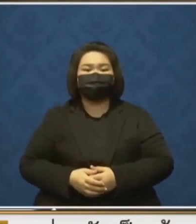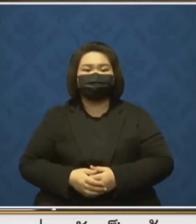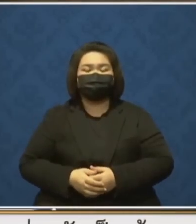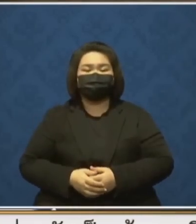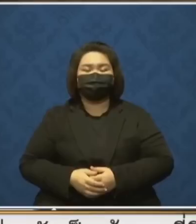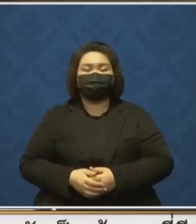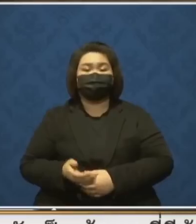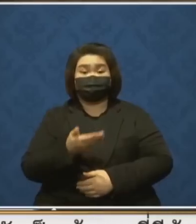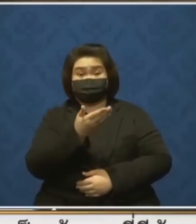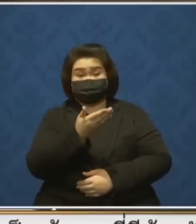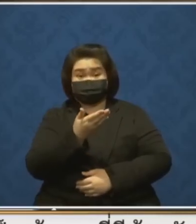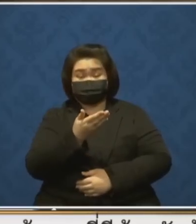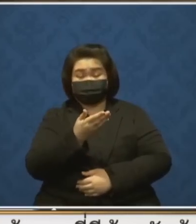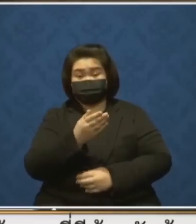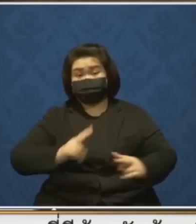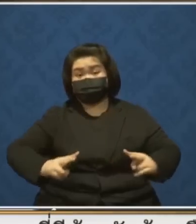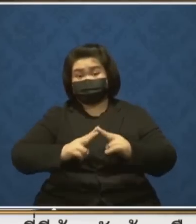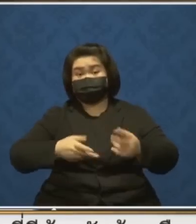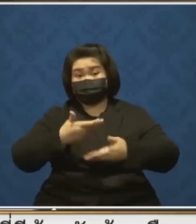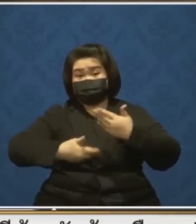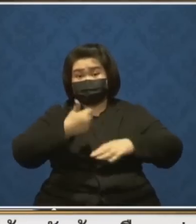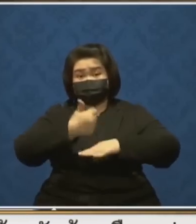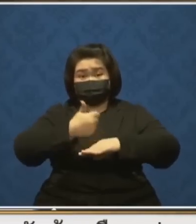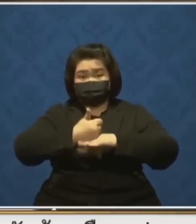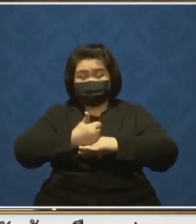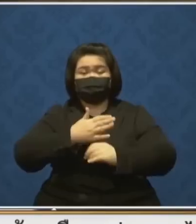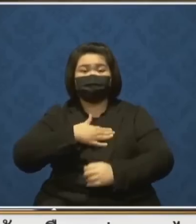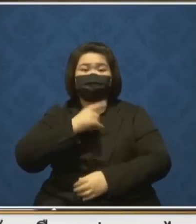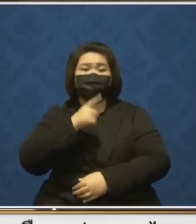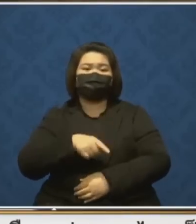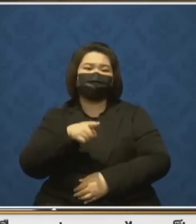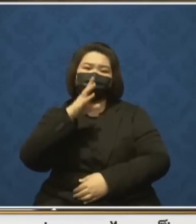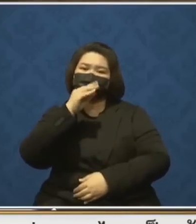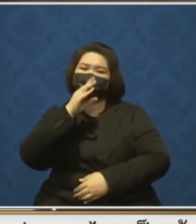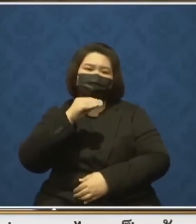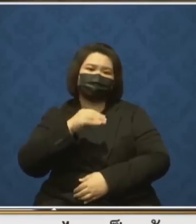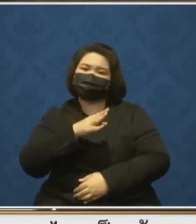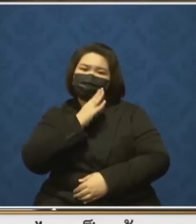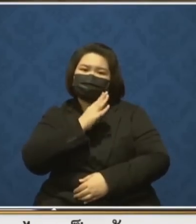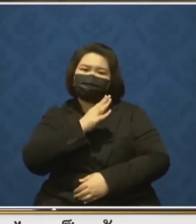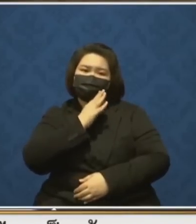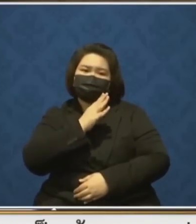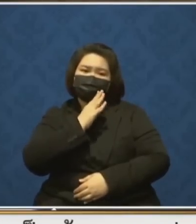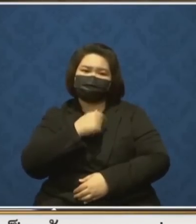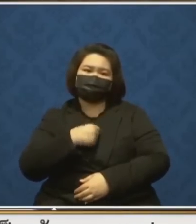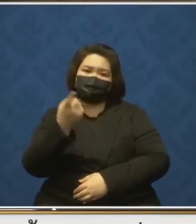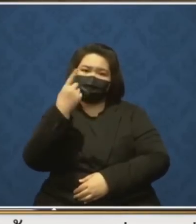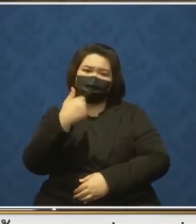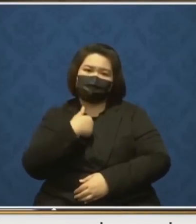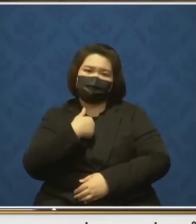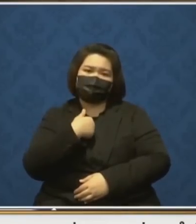ท่านละมุตีวาการกระส่วงพานิครับผมเหลอนว่าทานได้เล่าความเท็ชท์ที่กลาหากัผมนะครัว่